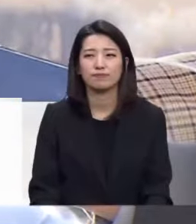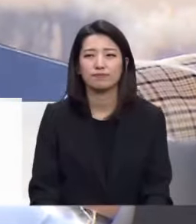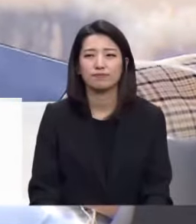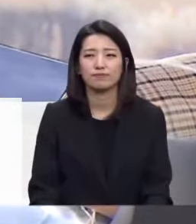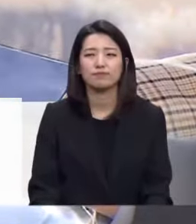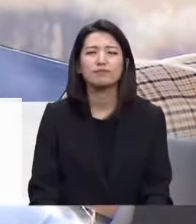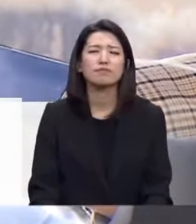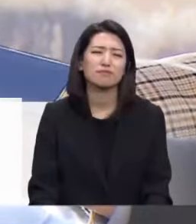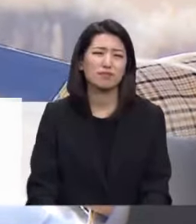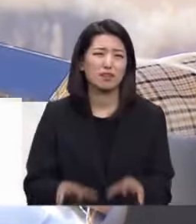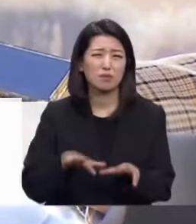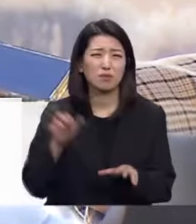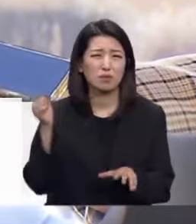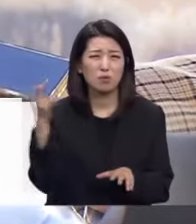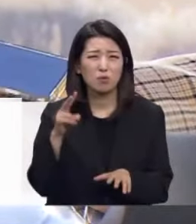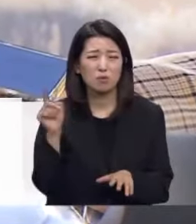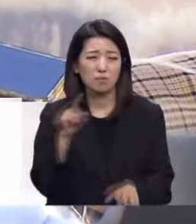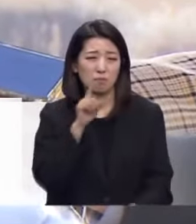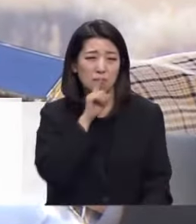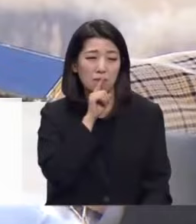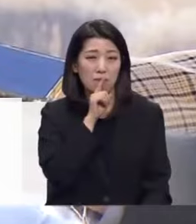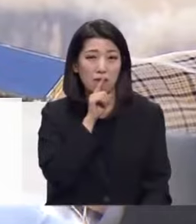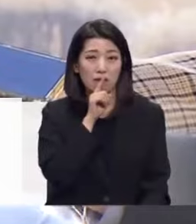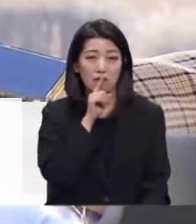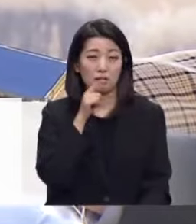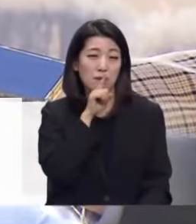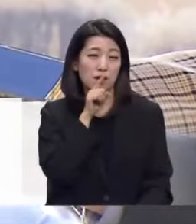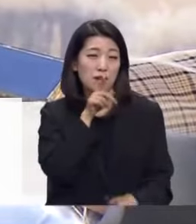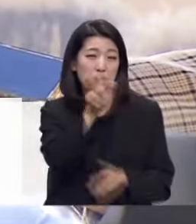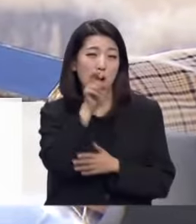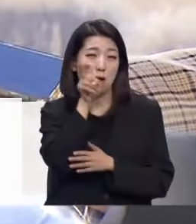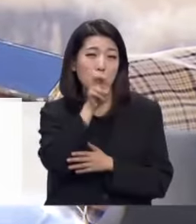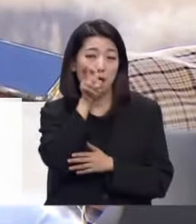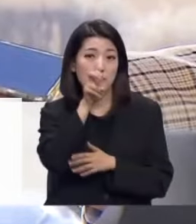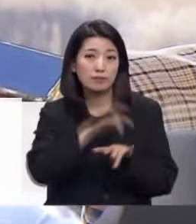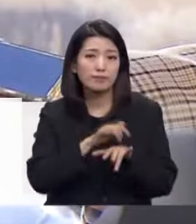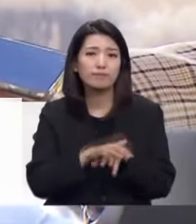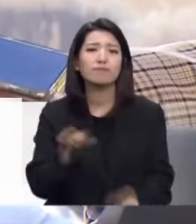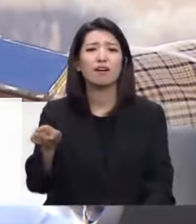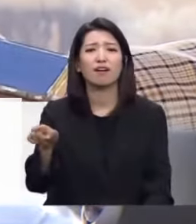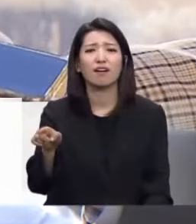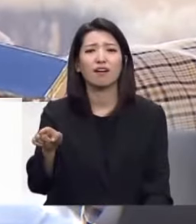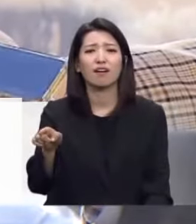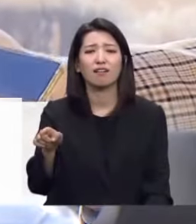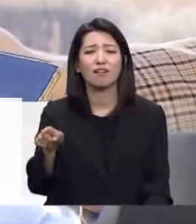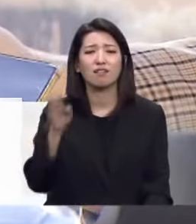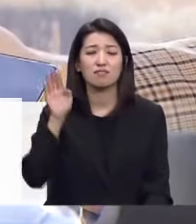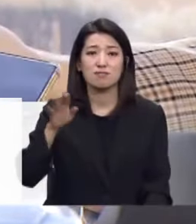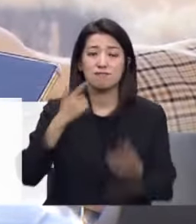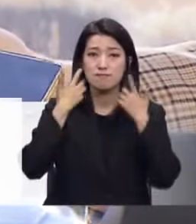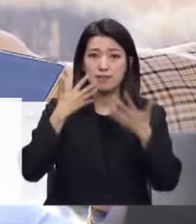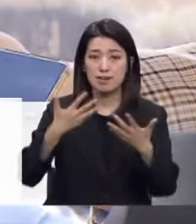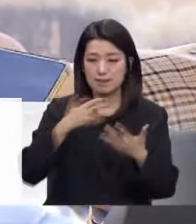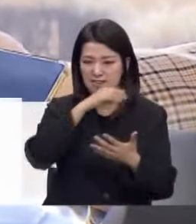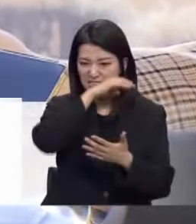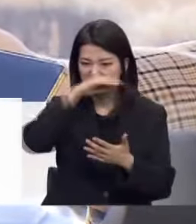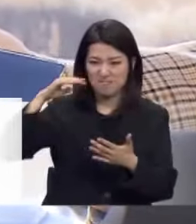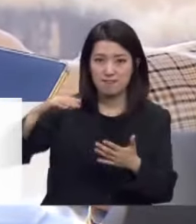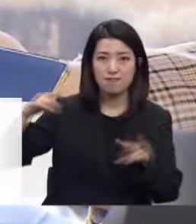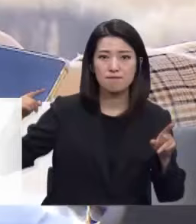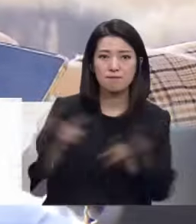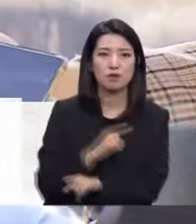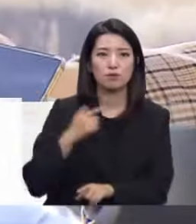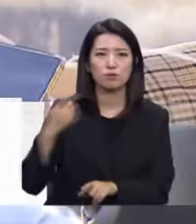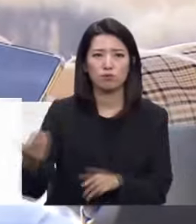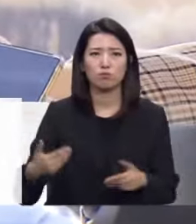이에도 지부지 넘어간다면 이분 속 국민들한테 어 이번에는 다시는 그러면 안